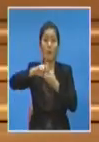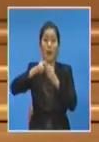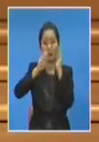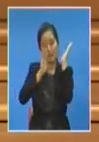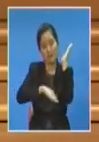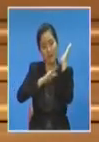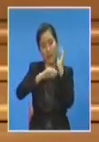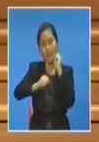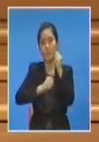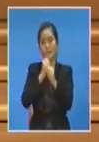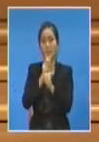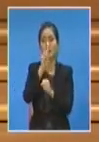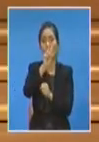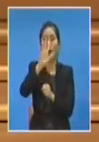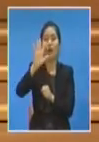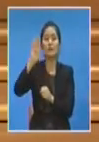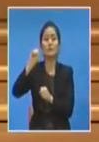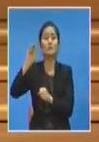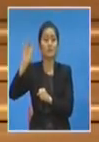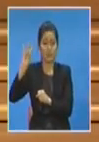ปี2547